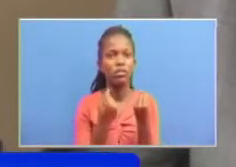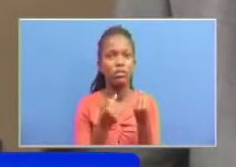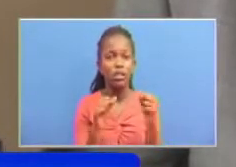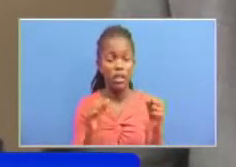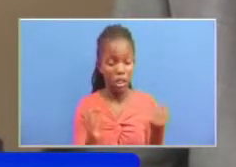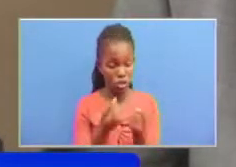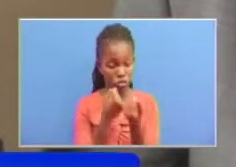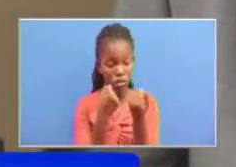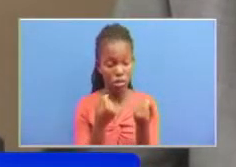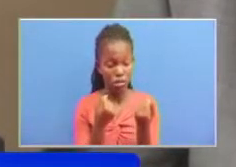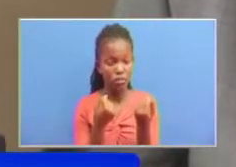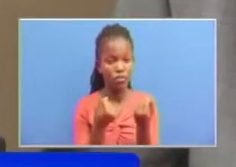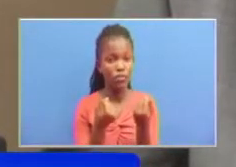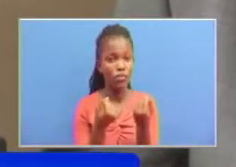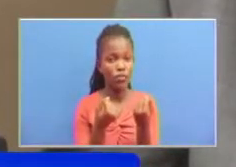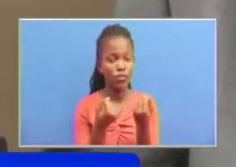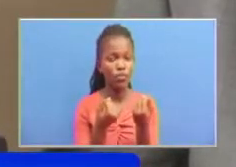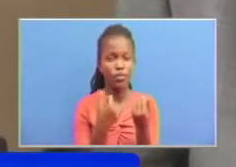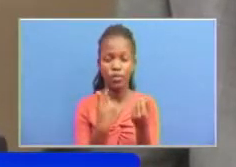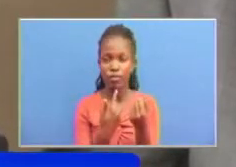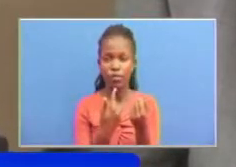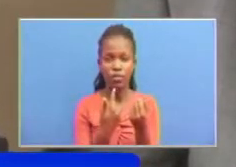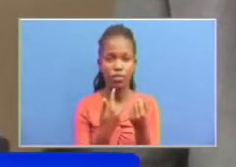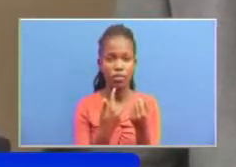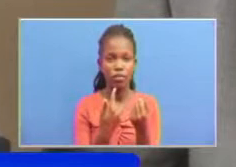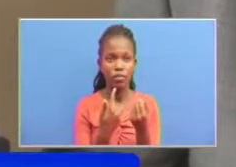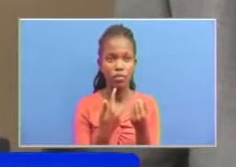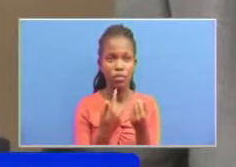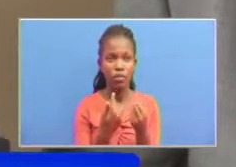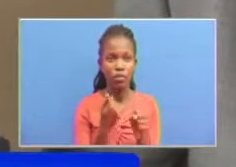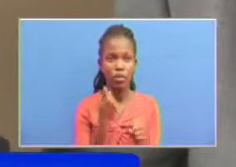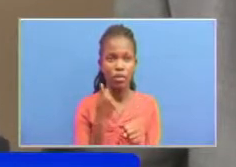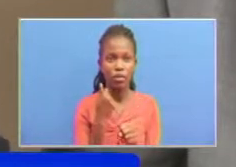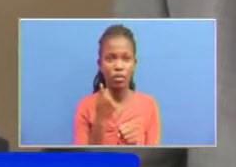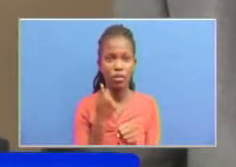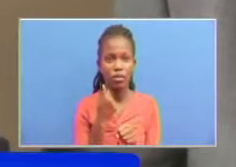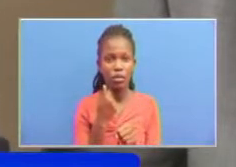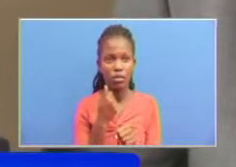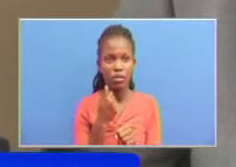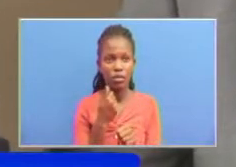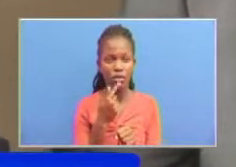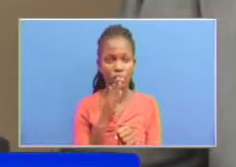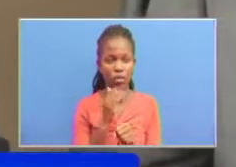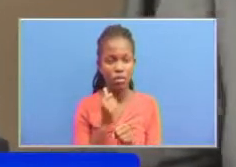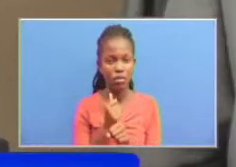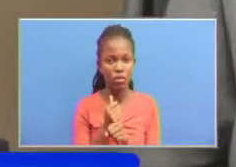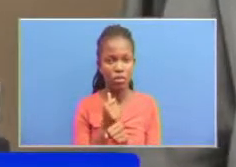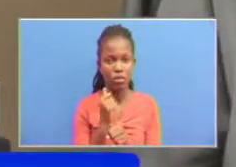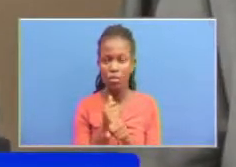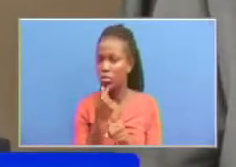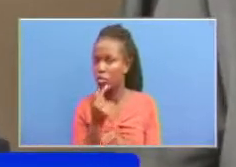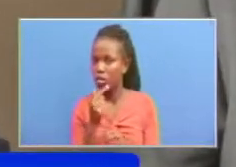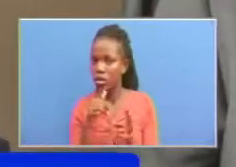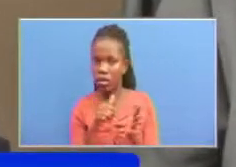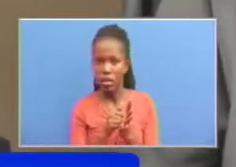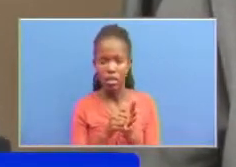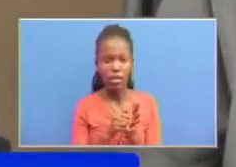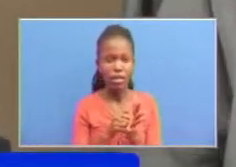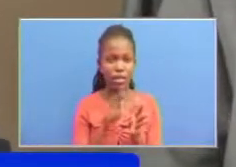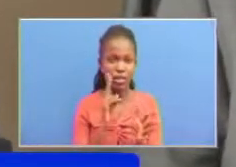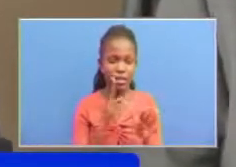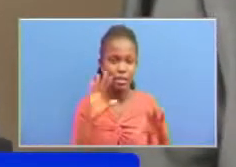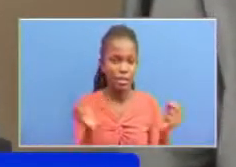goons. And so, let them be assured that we have procured